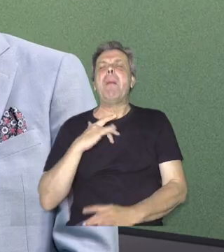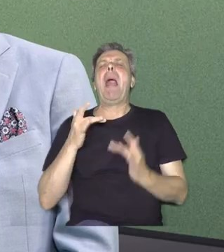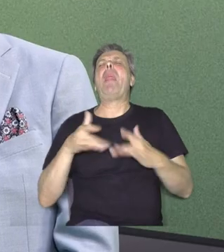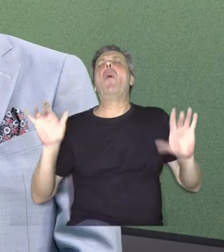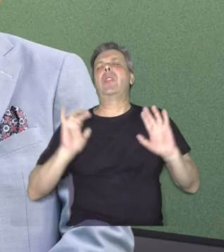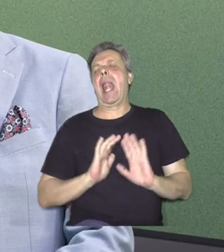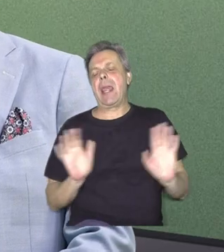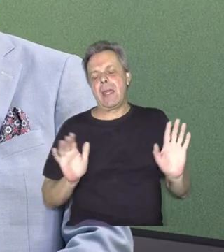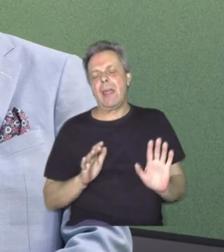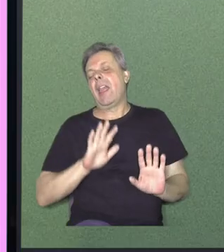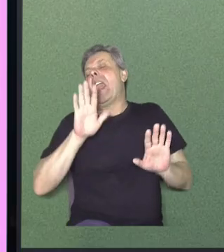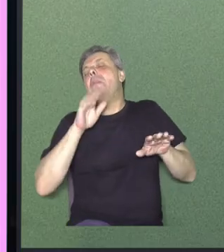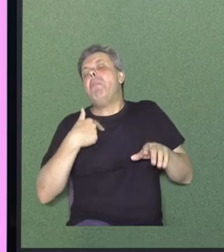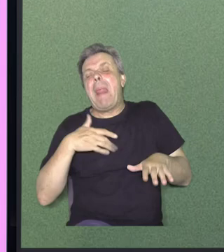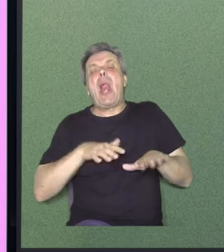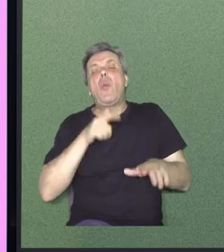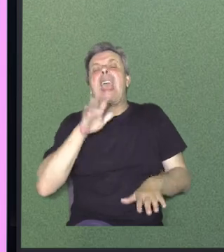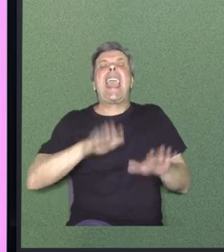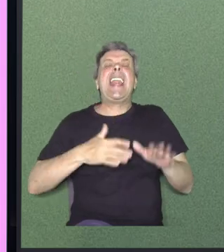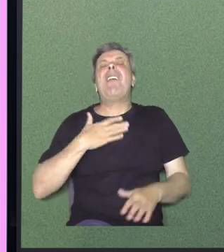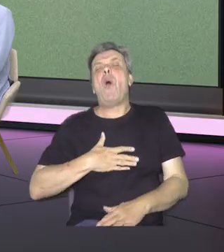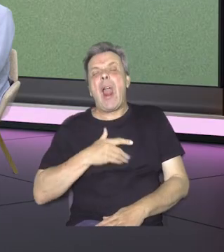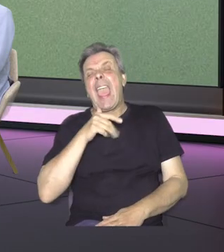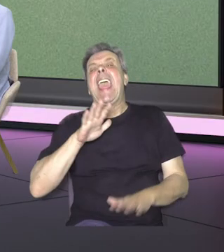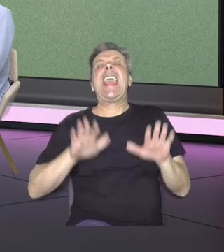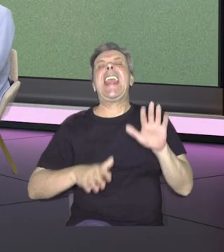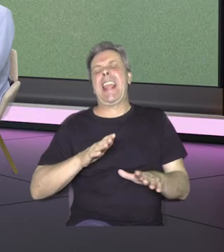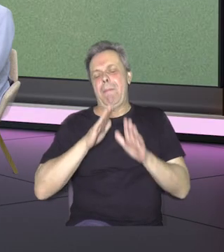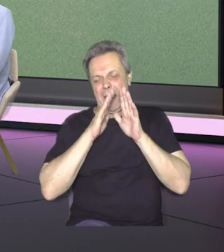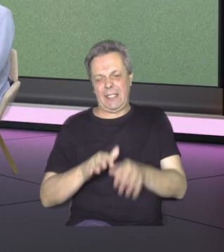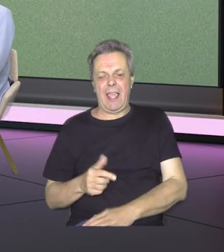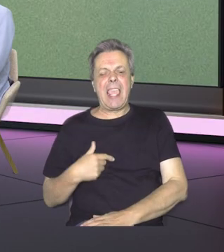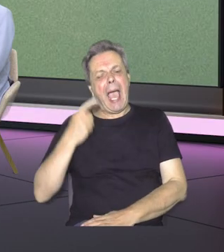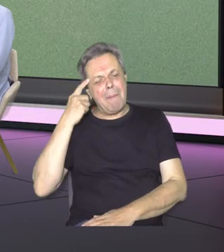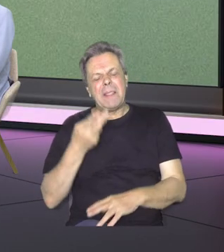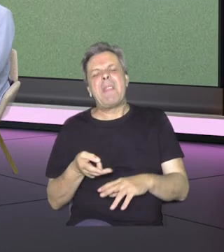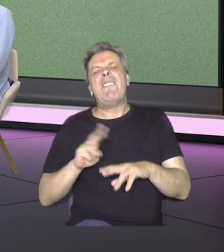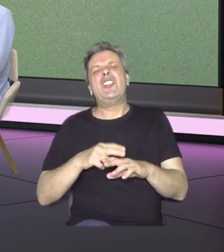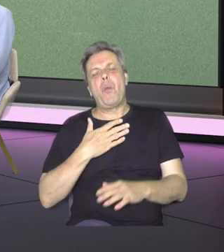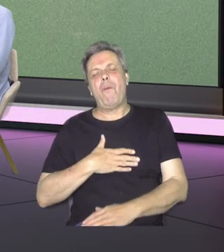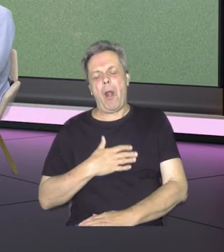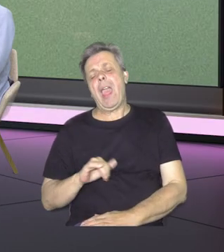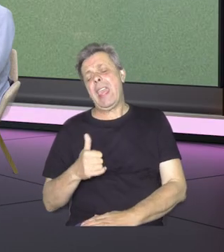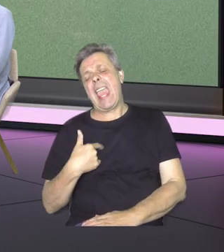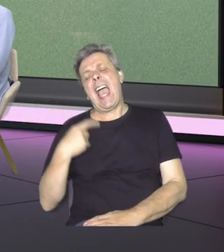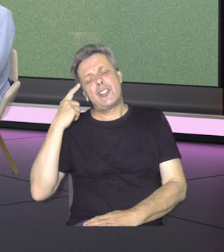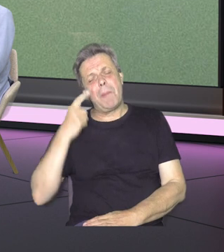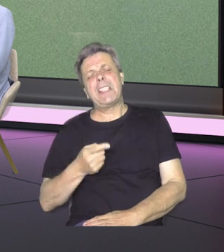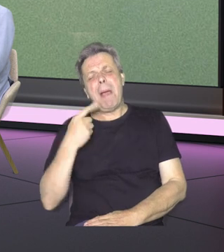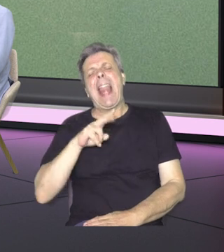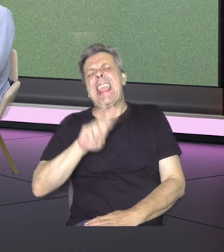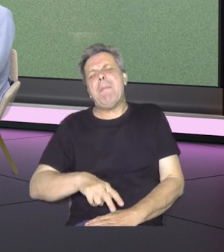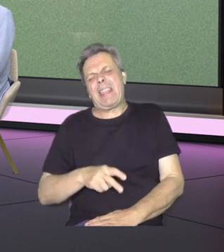neutralnih. Ili? Ili me vole, ili me mrze. Pa mislim da vas ipak većinom vole. Pa ja mislim, ali imate